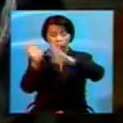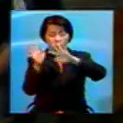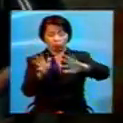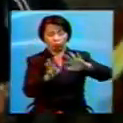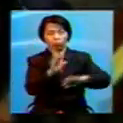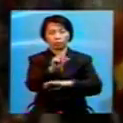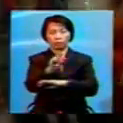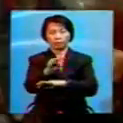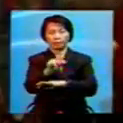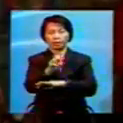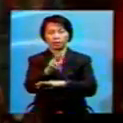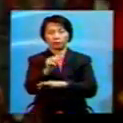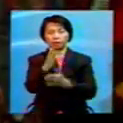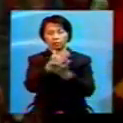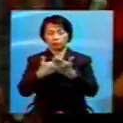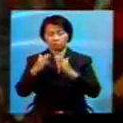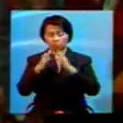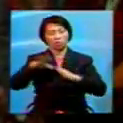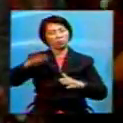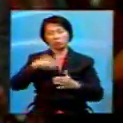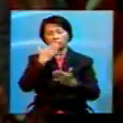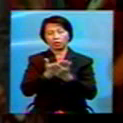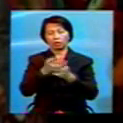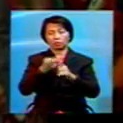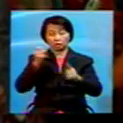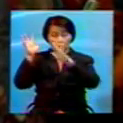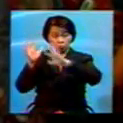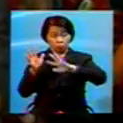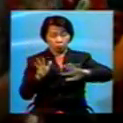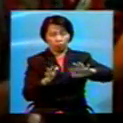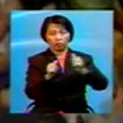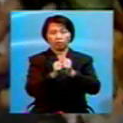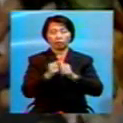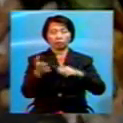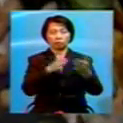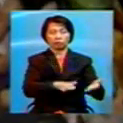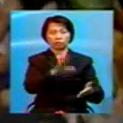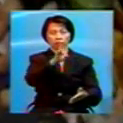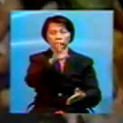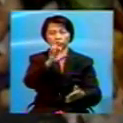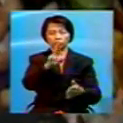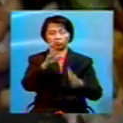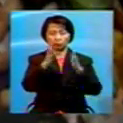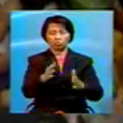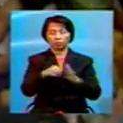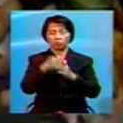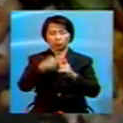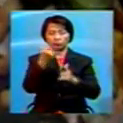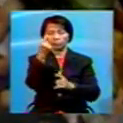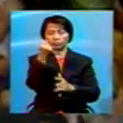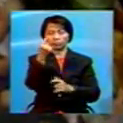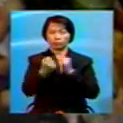ramasun sebahagian Filipina belum pulh sepenuhnya daripada kesan Taufan Hayan yang meragut hampir 7000 nyawa pada November